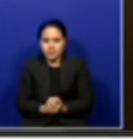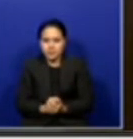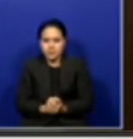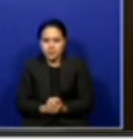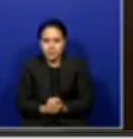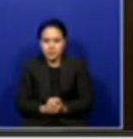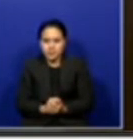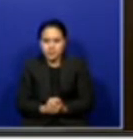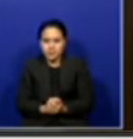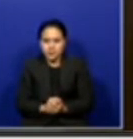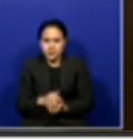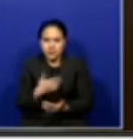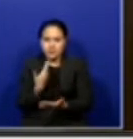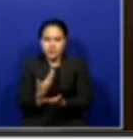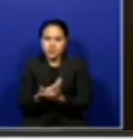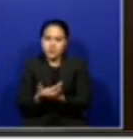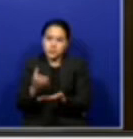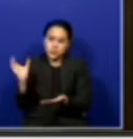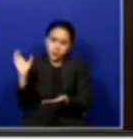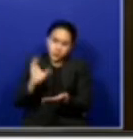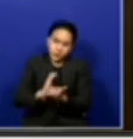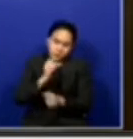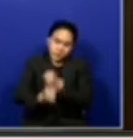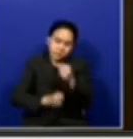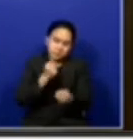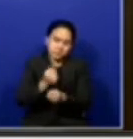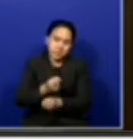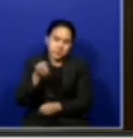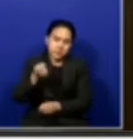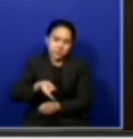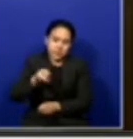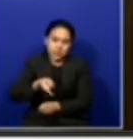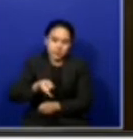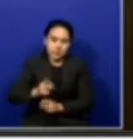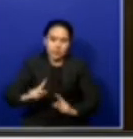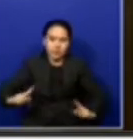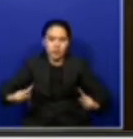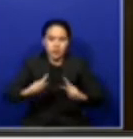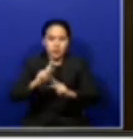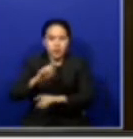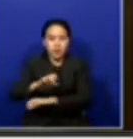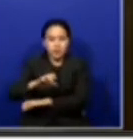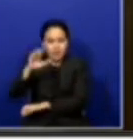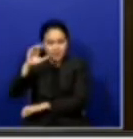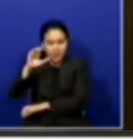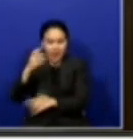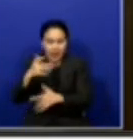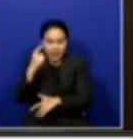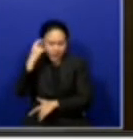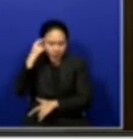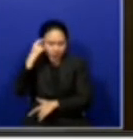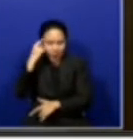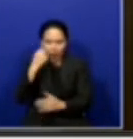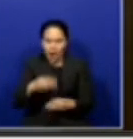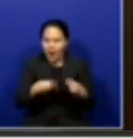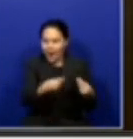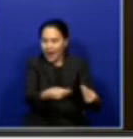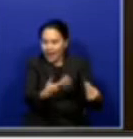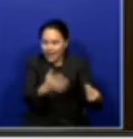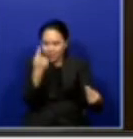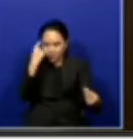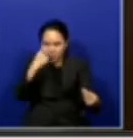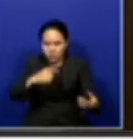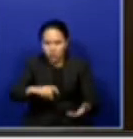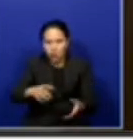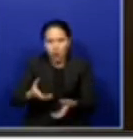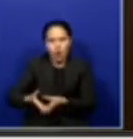จัดงบประมาณรายจ่ายประจำปีลงไปให้กระทรวงกลาโหมเดี๋ยวค่อยเอากลับคืนมางบกลางเพราะว่าอำน